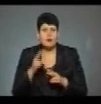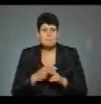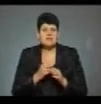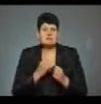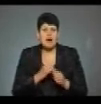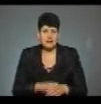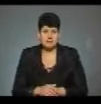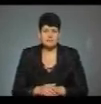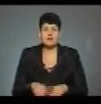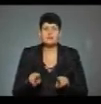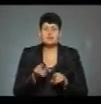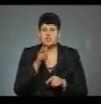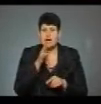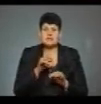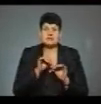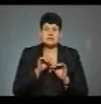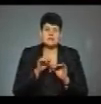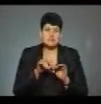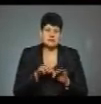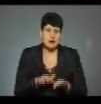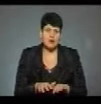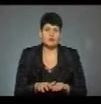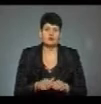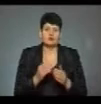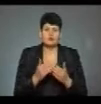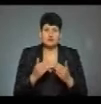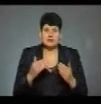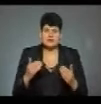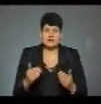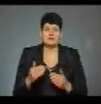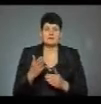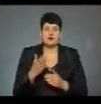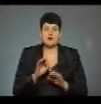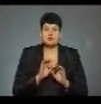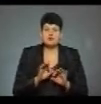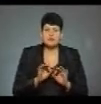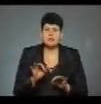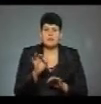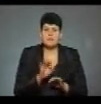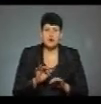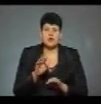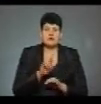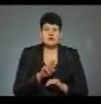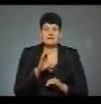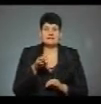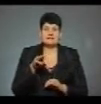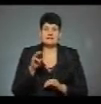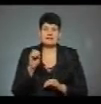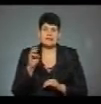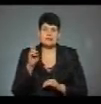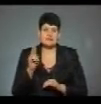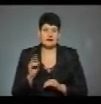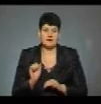час заходу також засновник музею Ярослава і Слави Стецьків у Великому Глибочку Мирон Сагайдак розповів про Ярослава Стецька. То